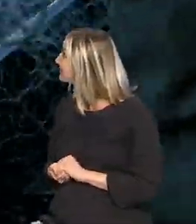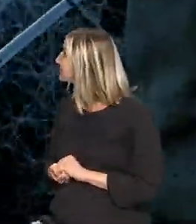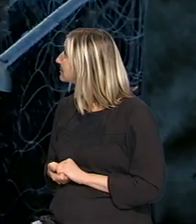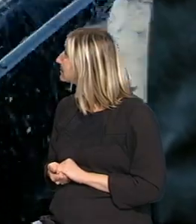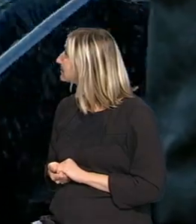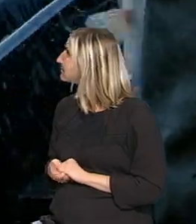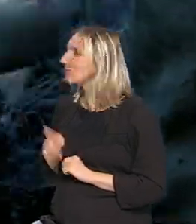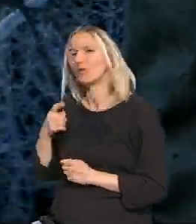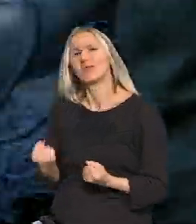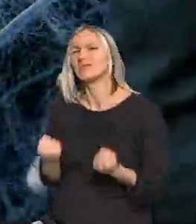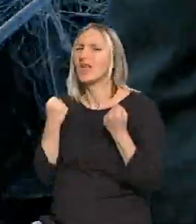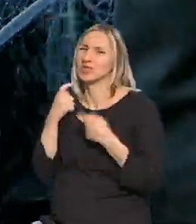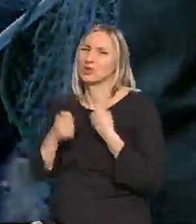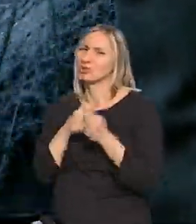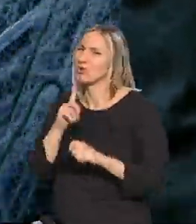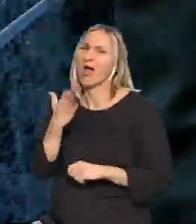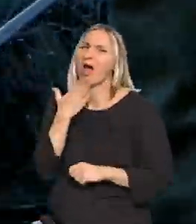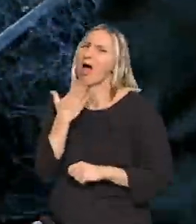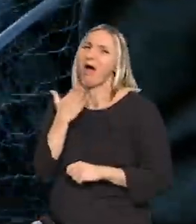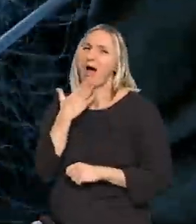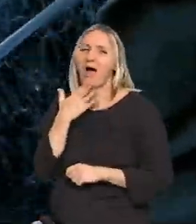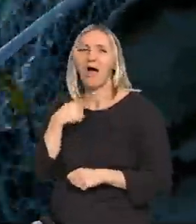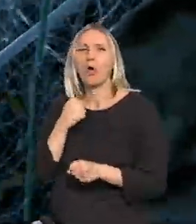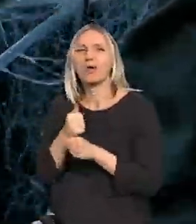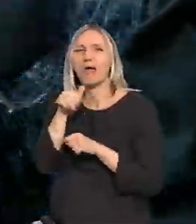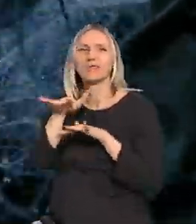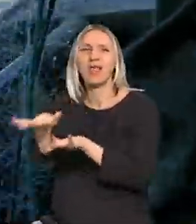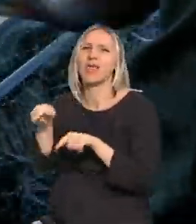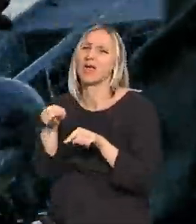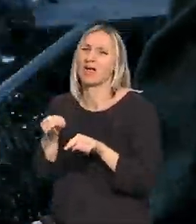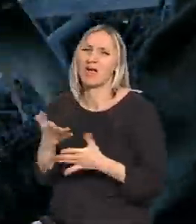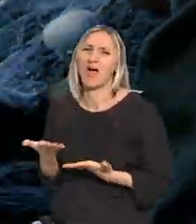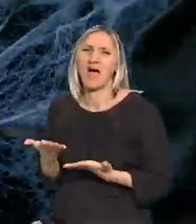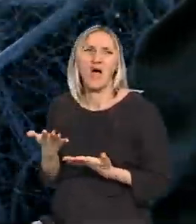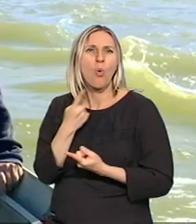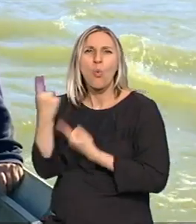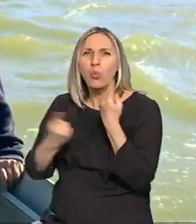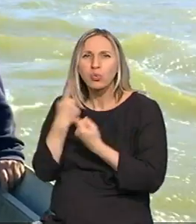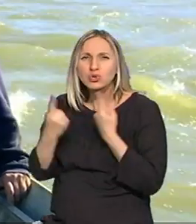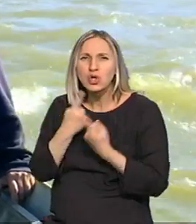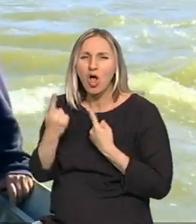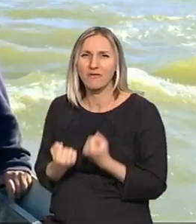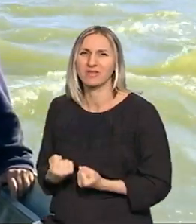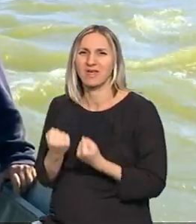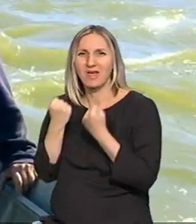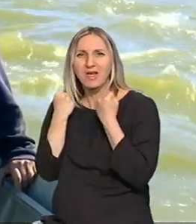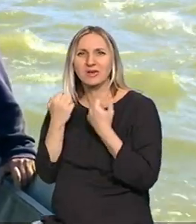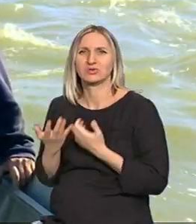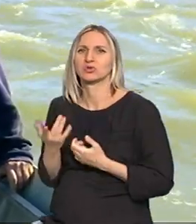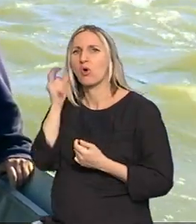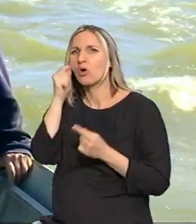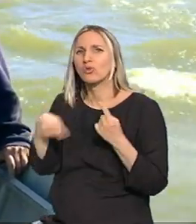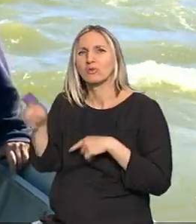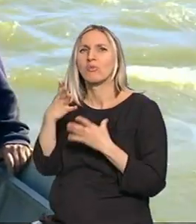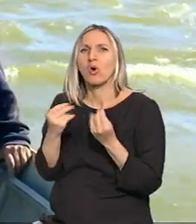Težak je to posao, nije lako da se radi na vodi po svakakvim uslovima. Ljudi su